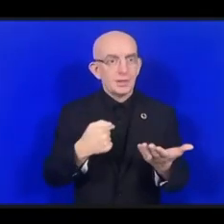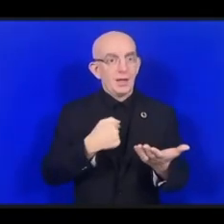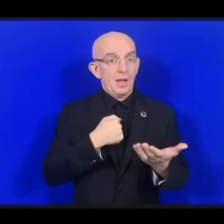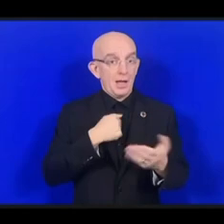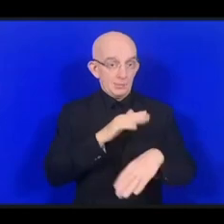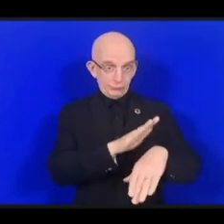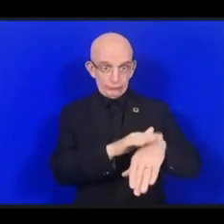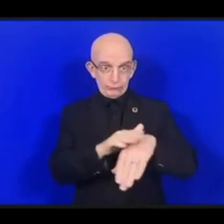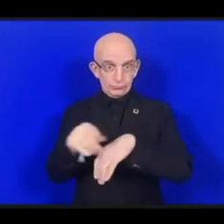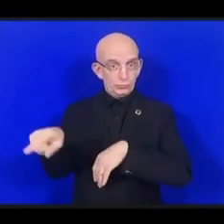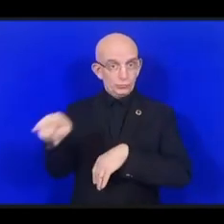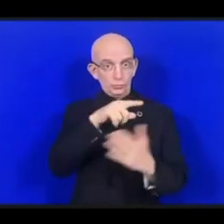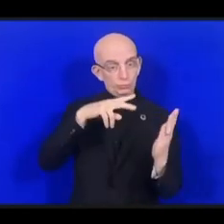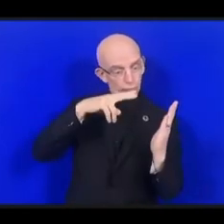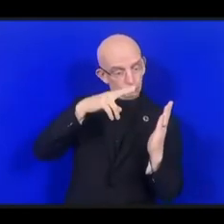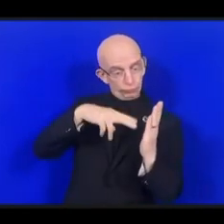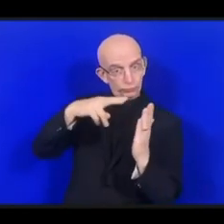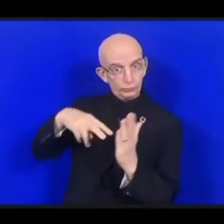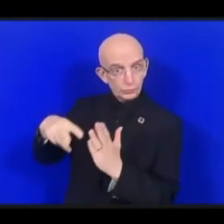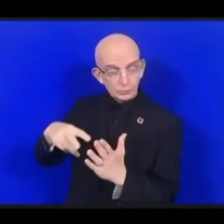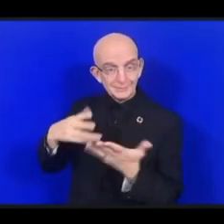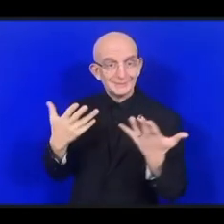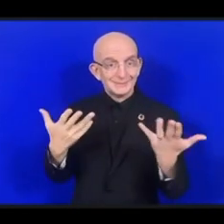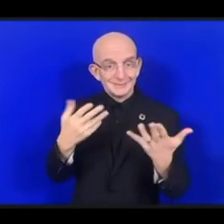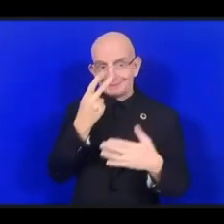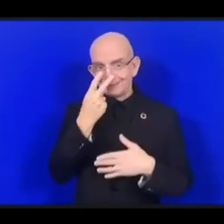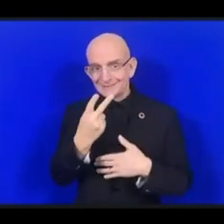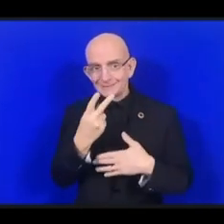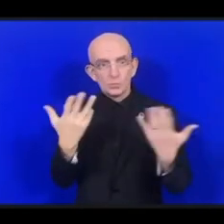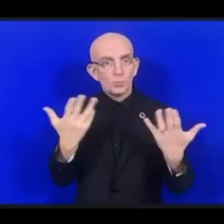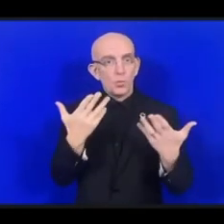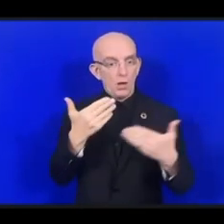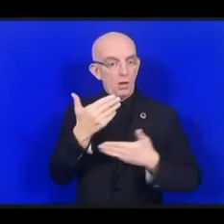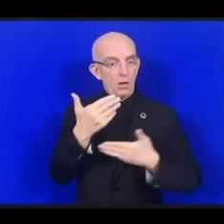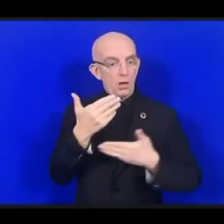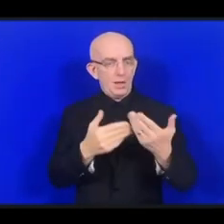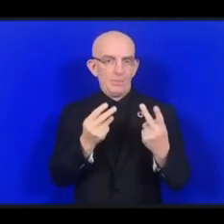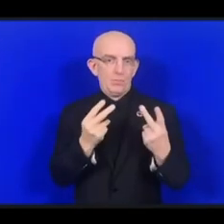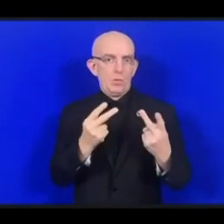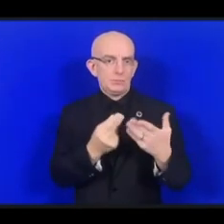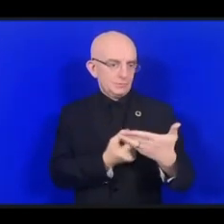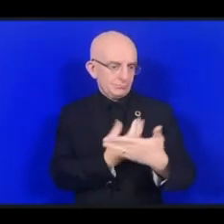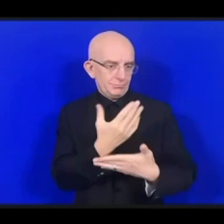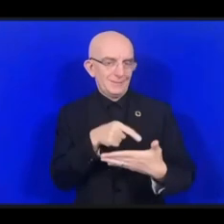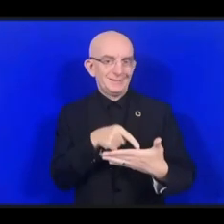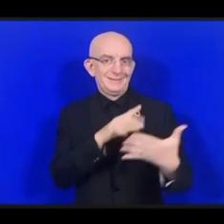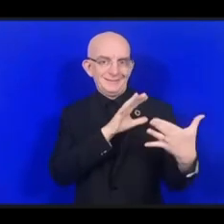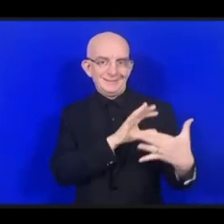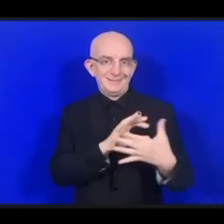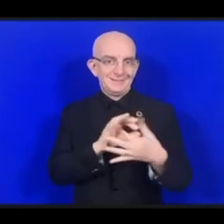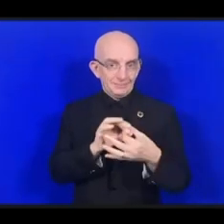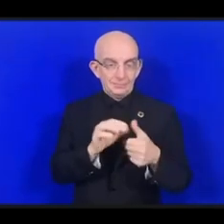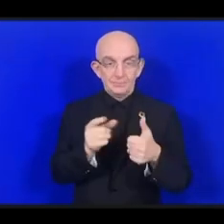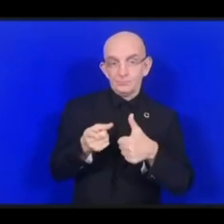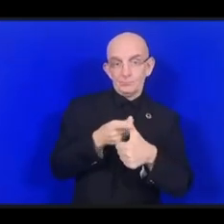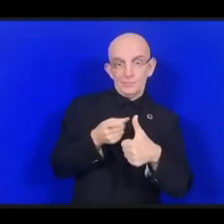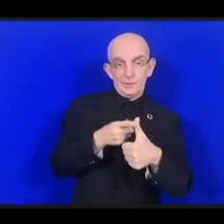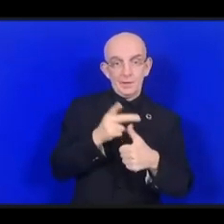都的 IGF 的信息；第二呢，是十八届这个 IGF 总结的报告；第三，